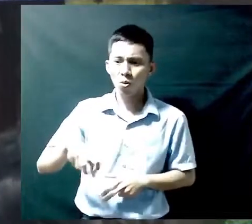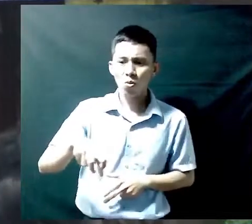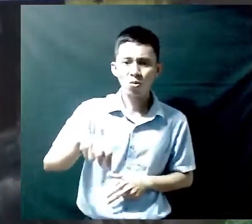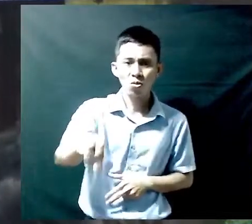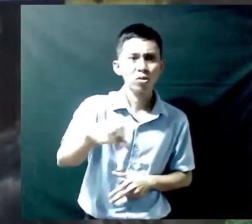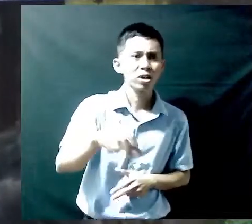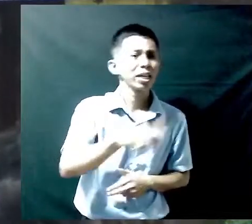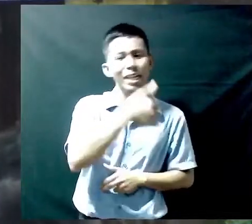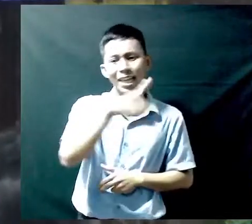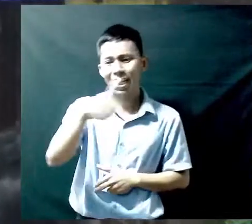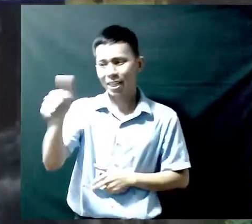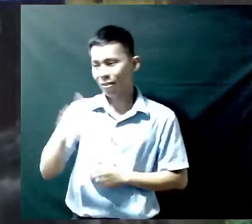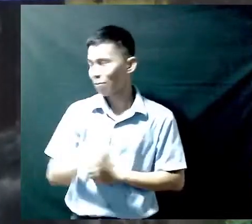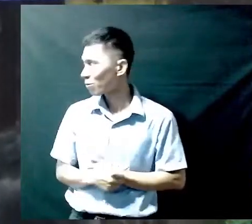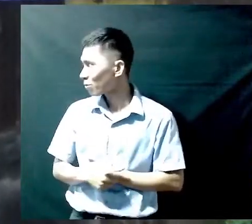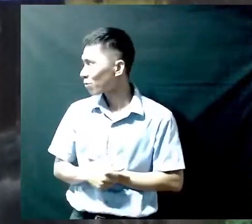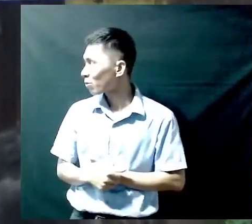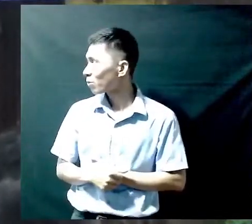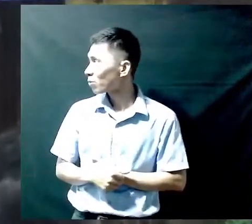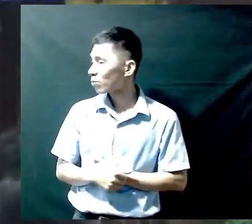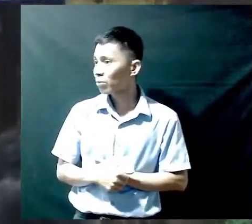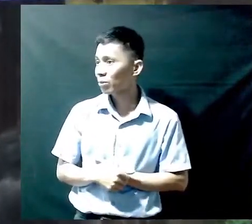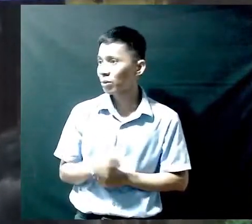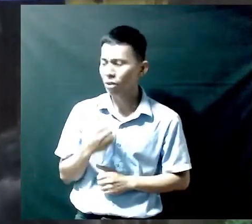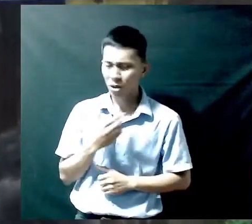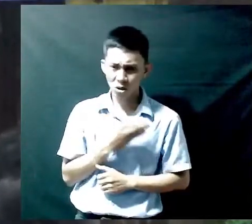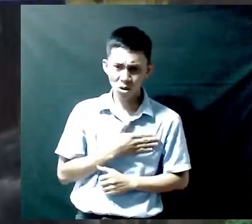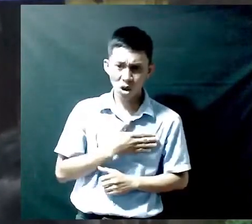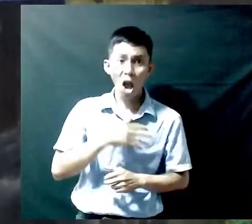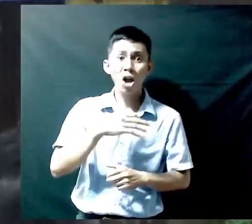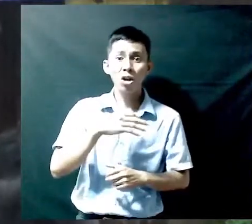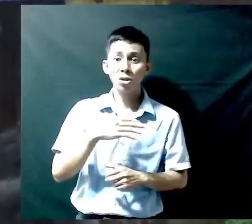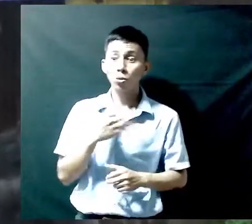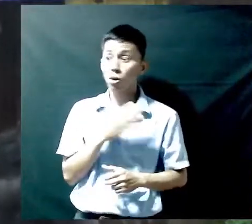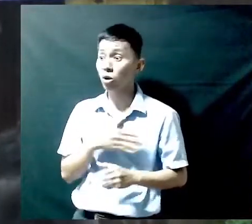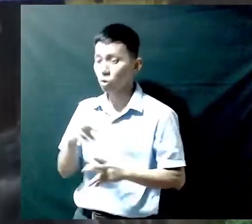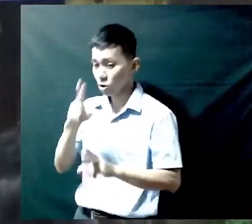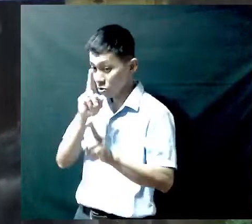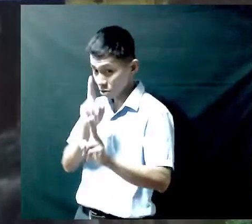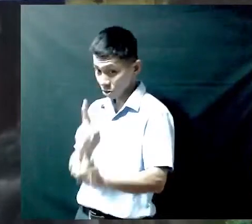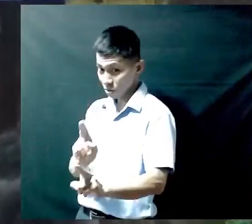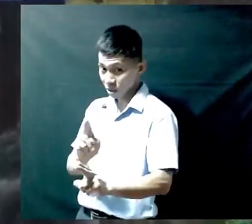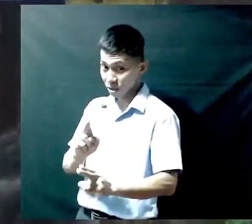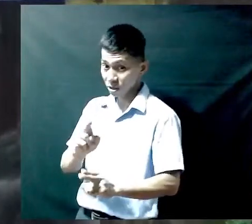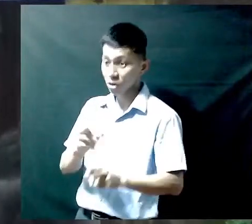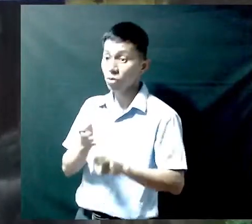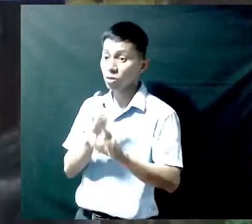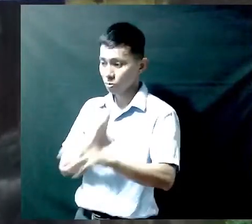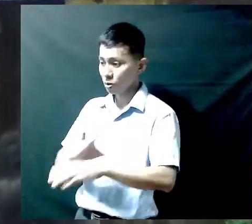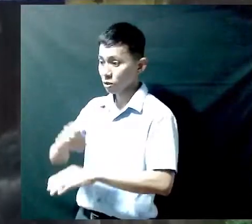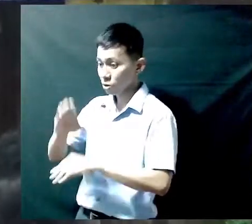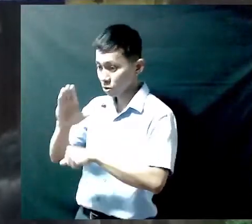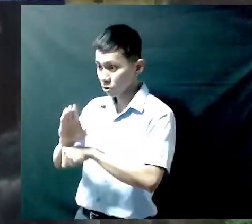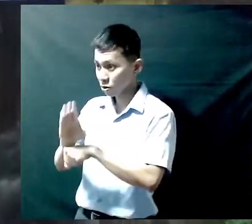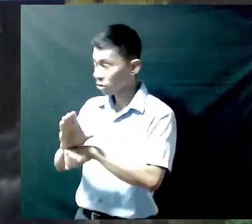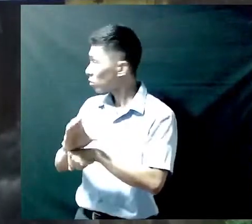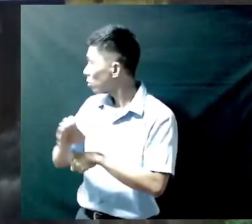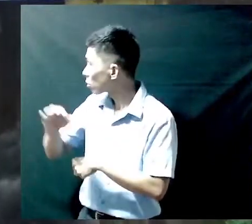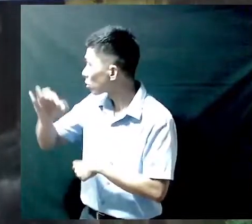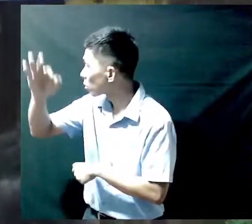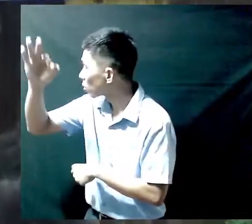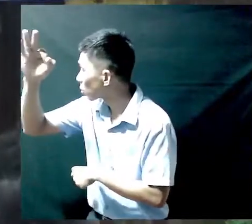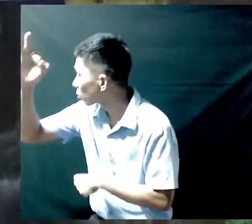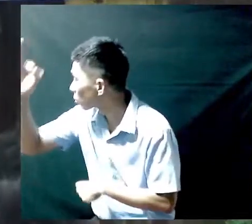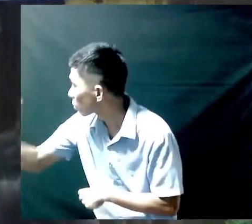hindi nyo ako mapapastay dito. Ikalawa, ginagalang ko po yung pulpito ng bawat simbahan. At since yan po ay pulpito nila Pastor